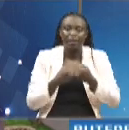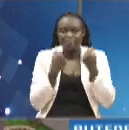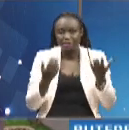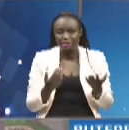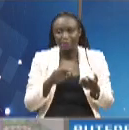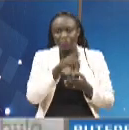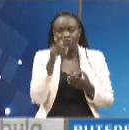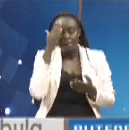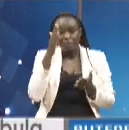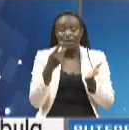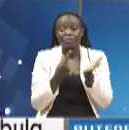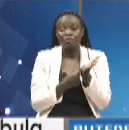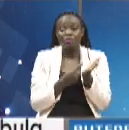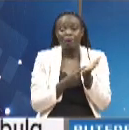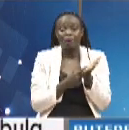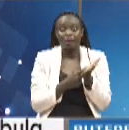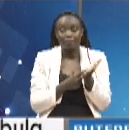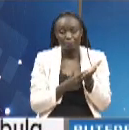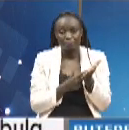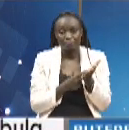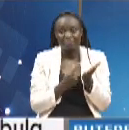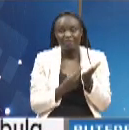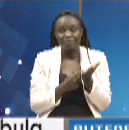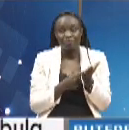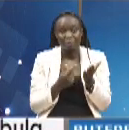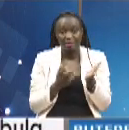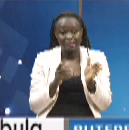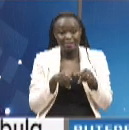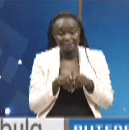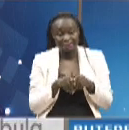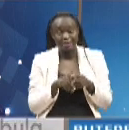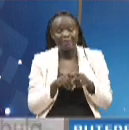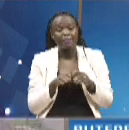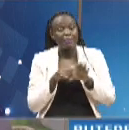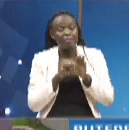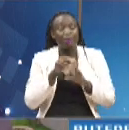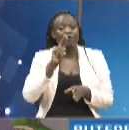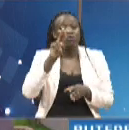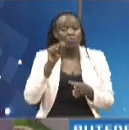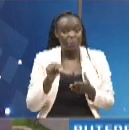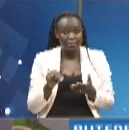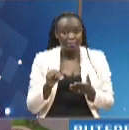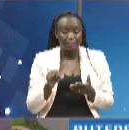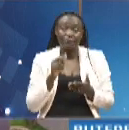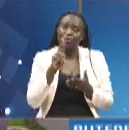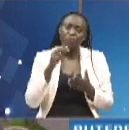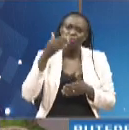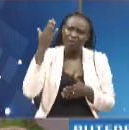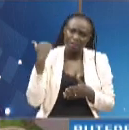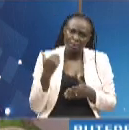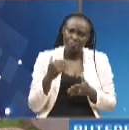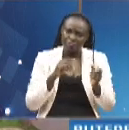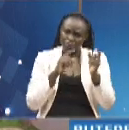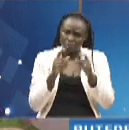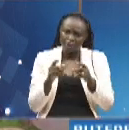Uganda eri emu ku nsi eza United Nations. Kati United Nations yagamba